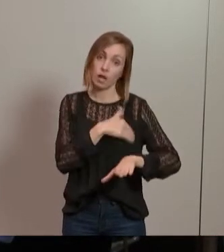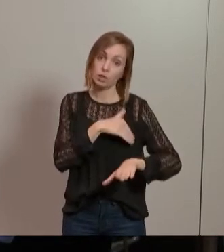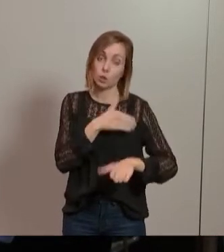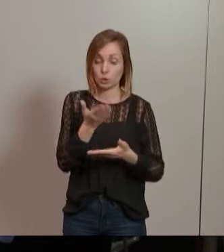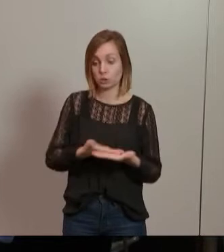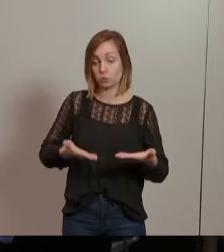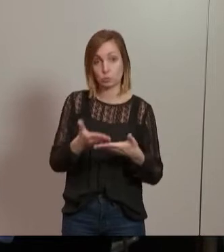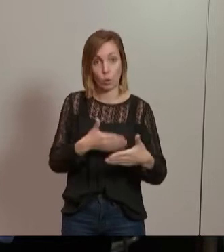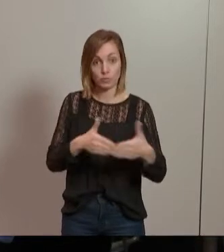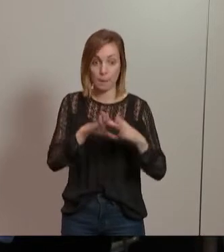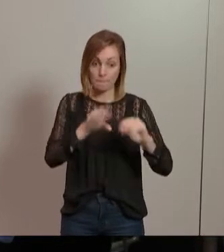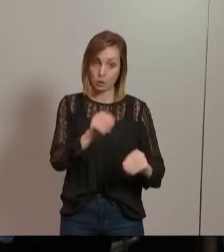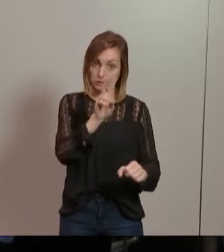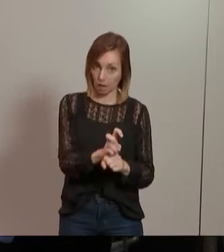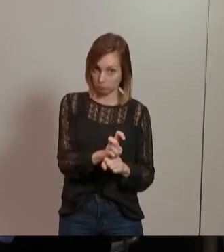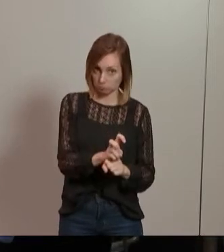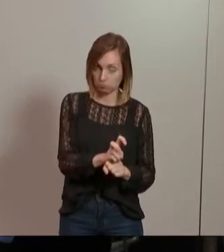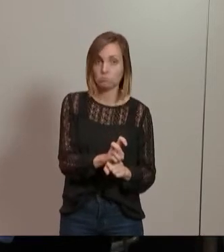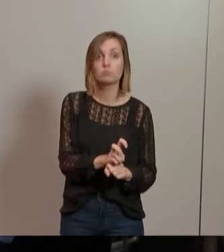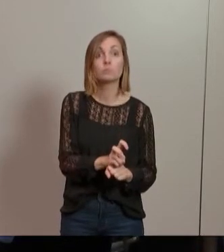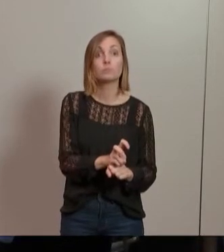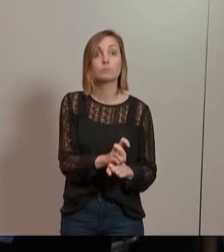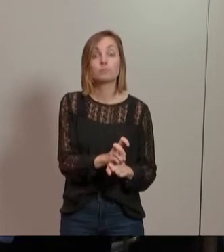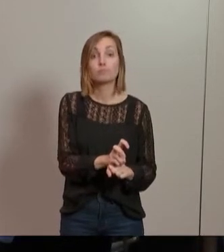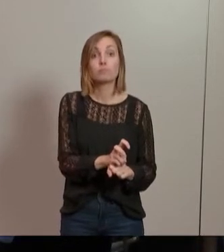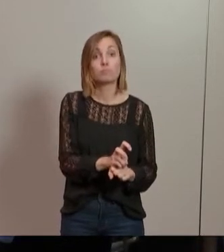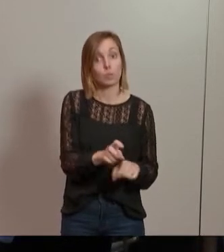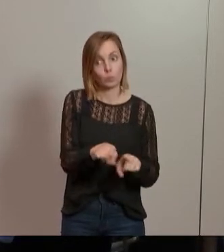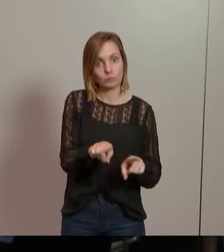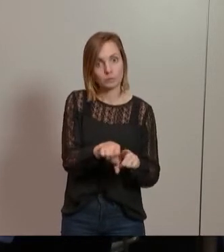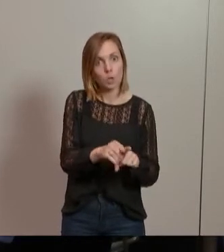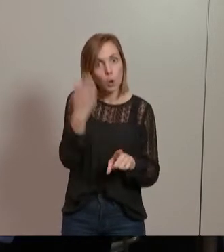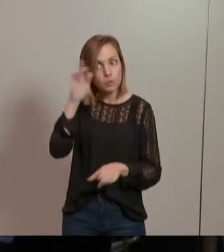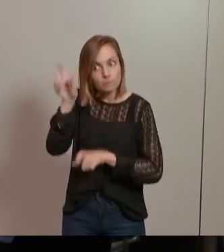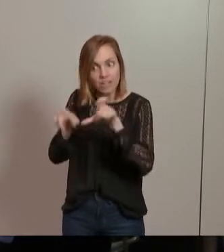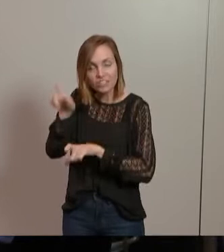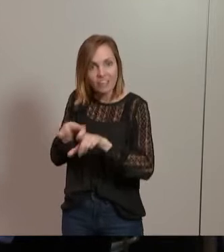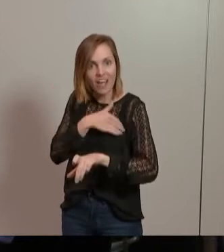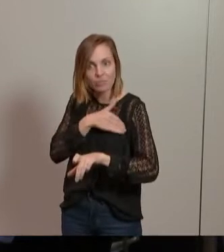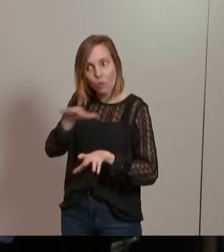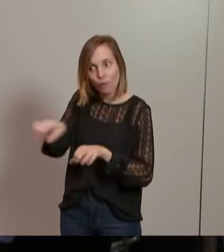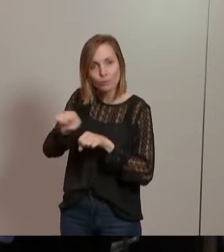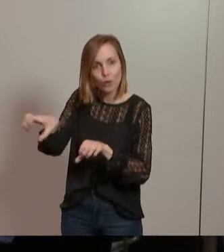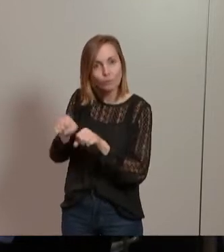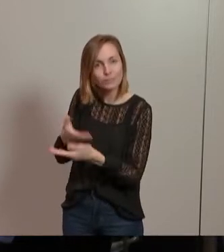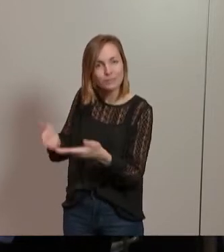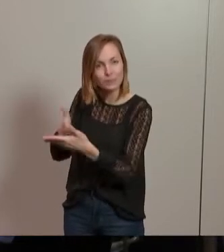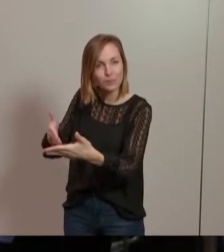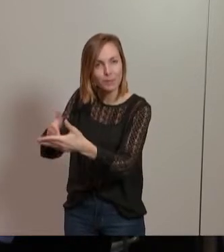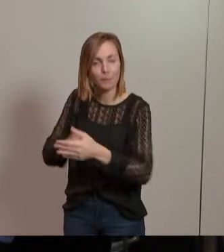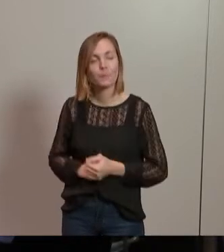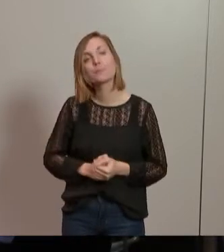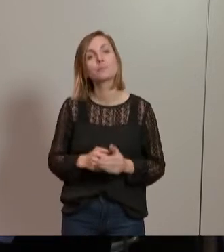situation de handicap sur leur poste, mais également de favoriser le recrutement d'autres travailleurs en situation de handicap. Donc, en